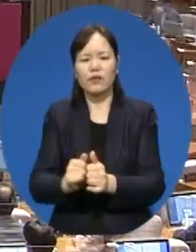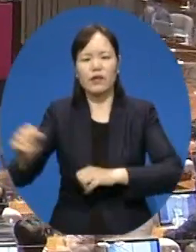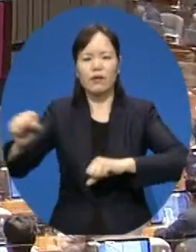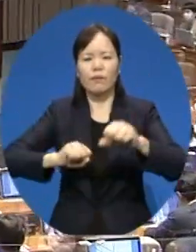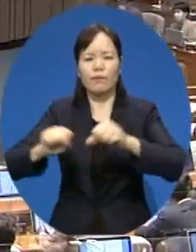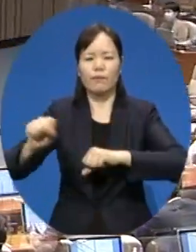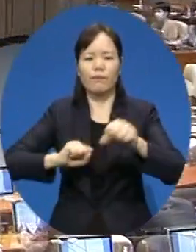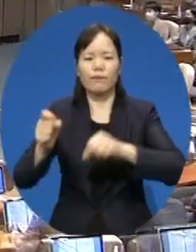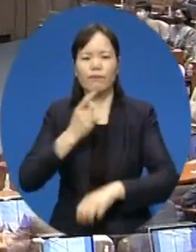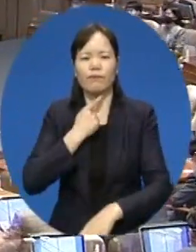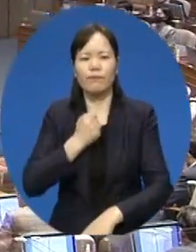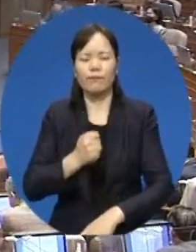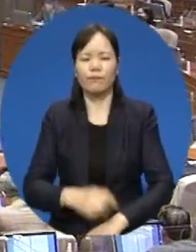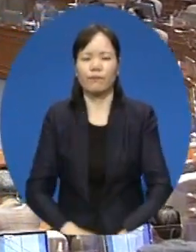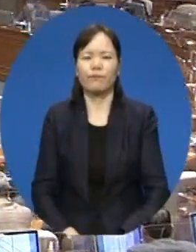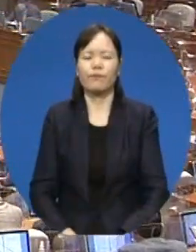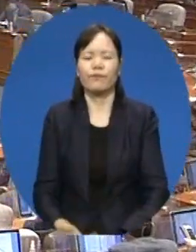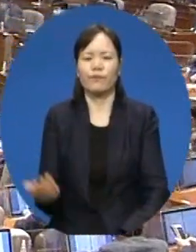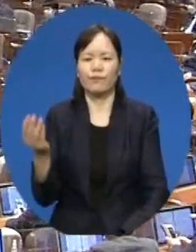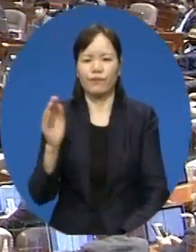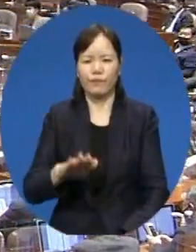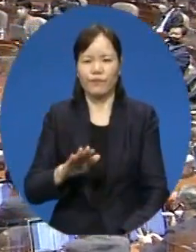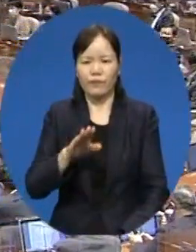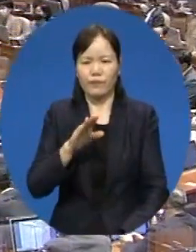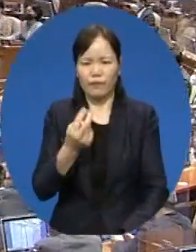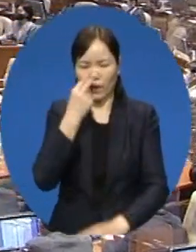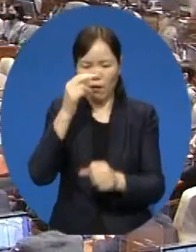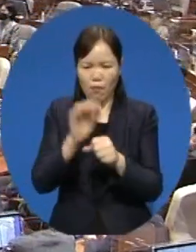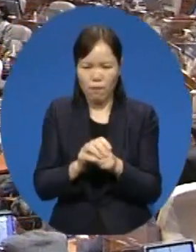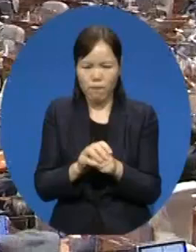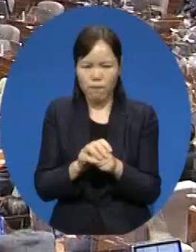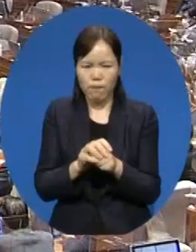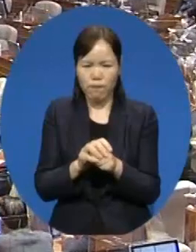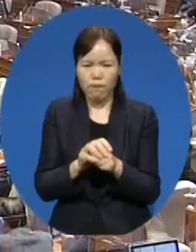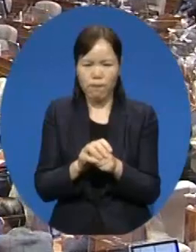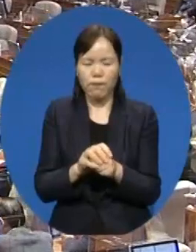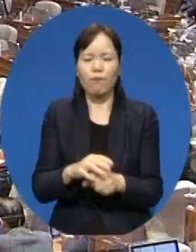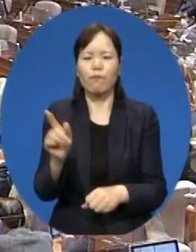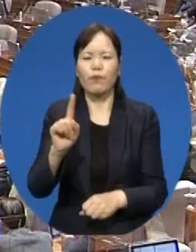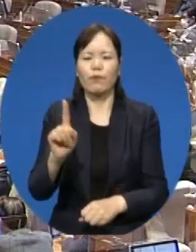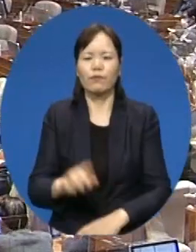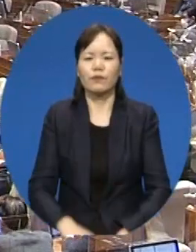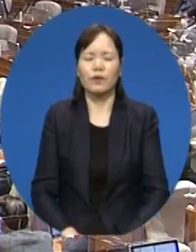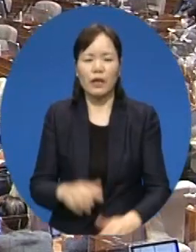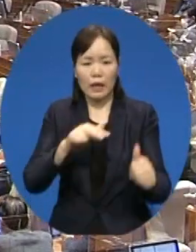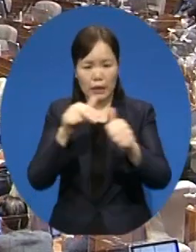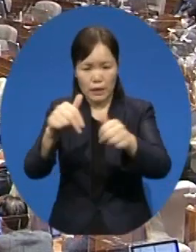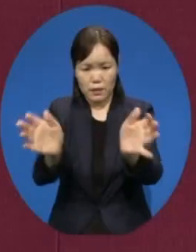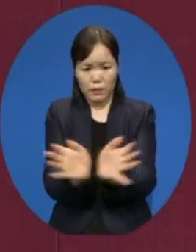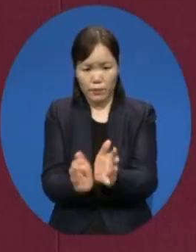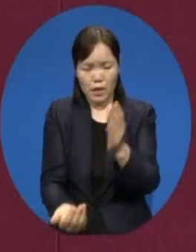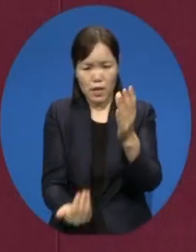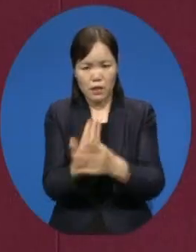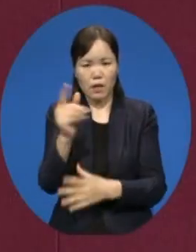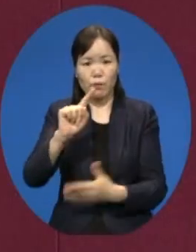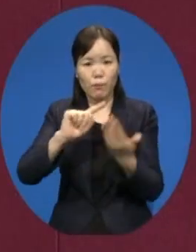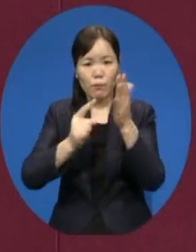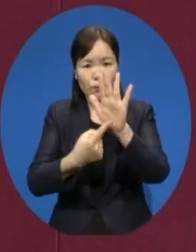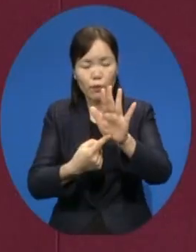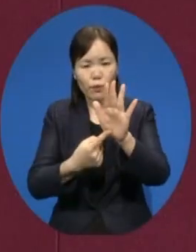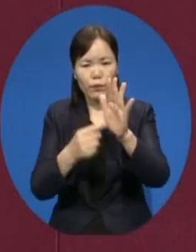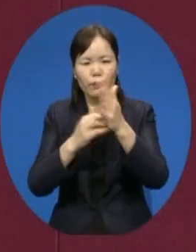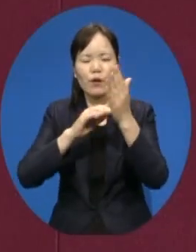쳤습니다. 그런데 참으로 어이없는 일이 일어났습니다. 간첩단 사건이 보도가 된